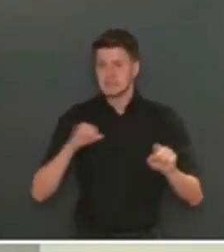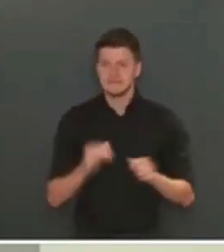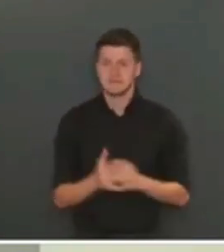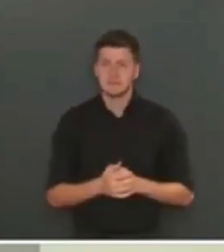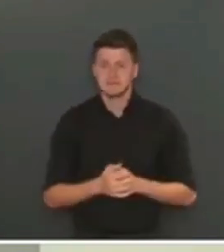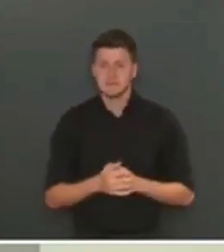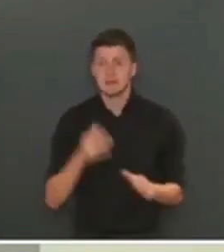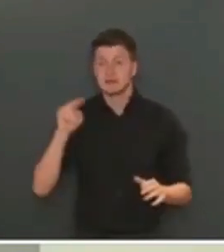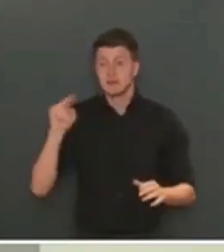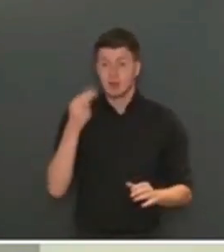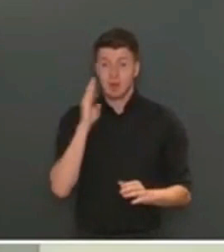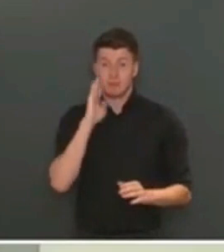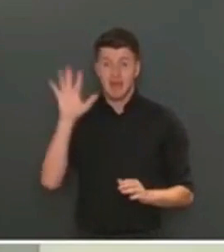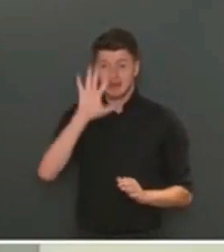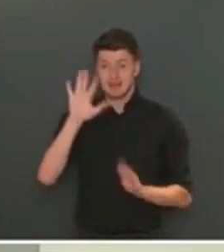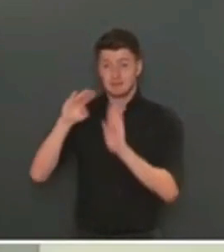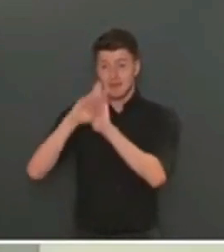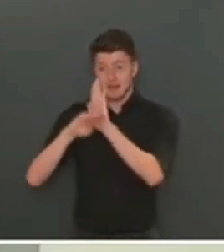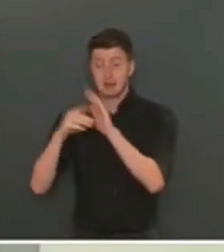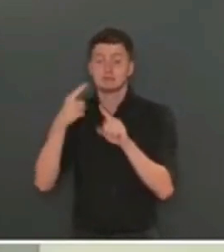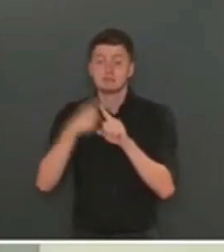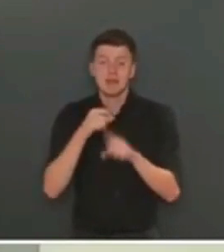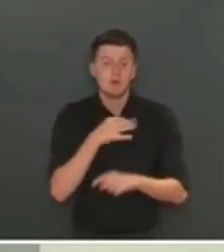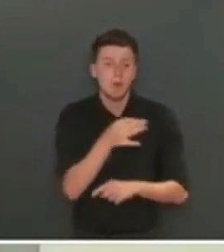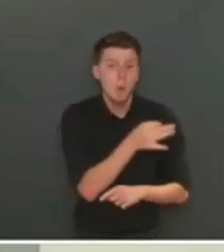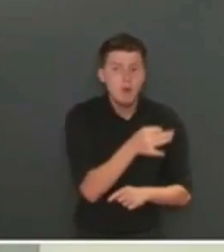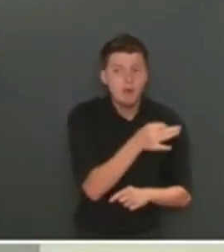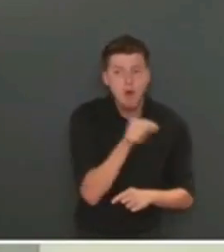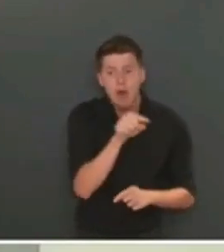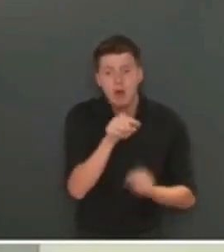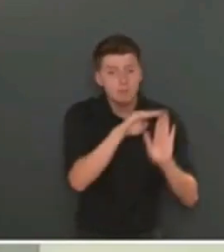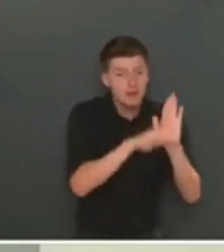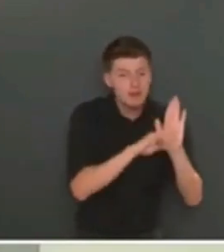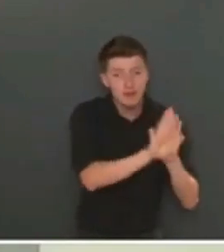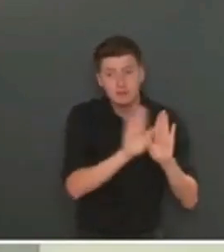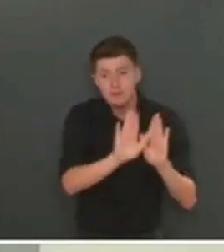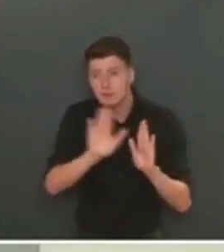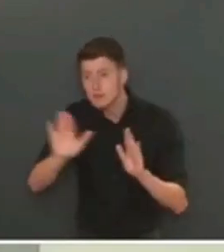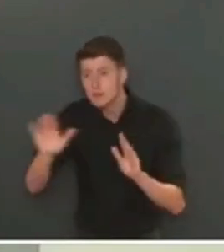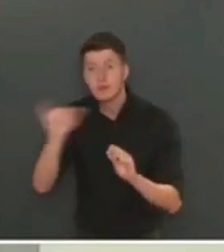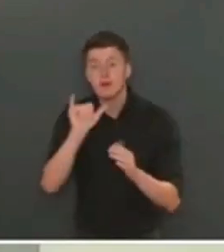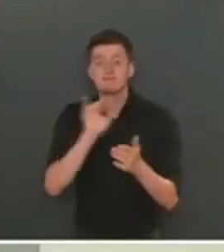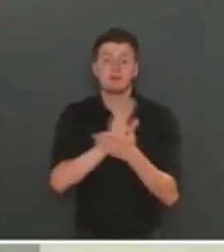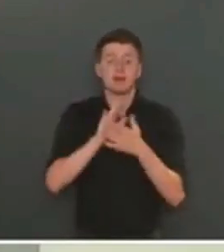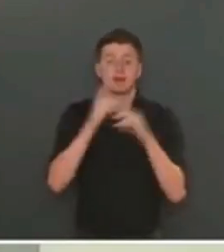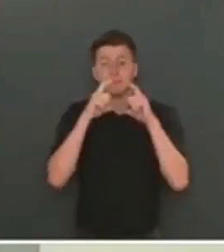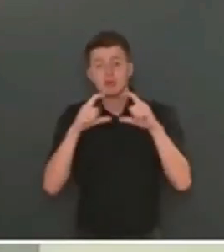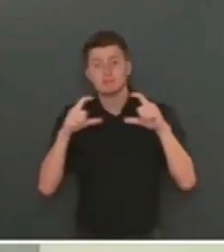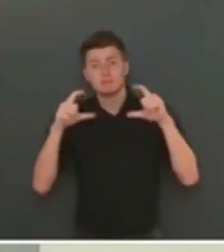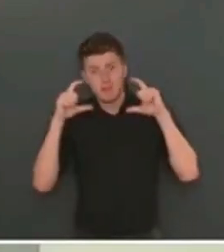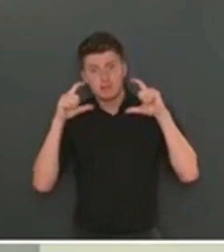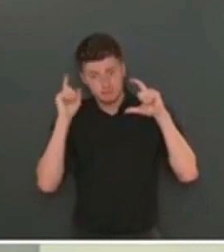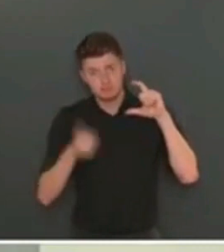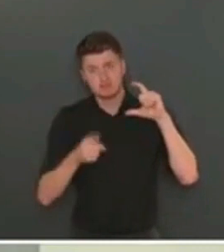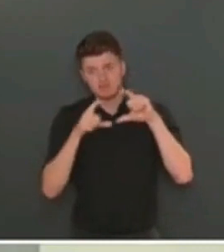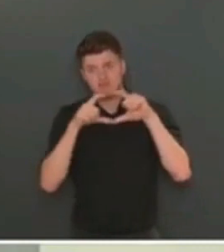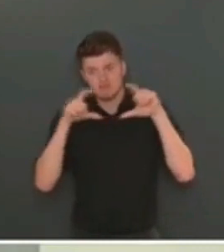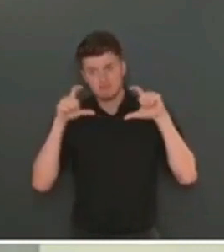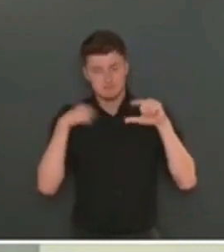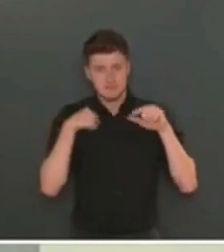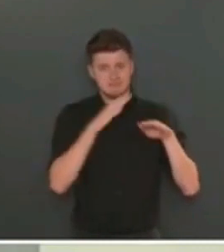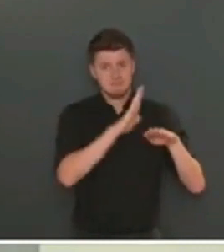المقبولة موجودة إلى الـوطن